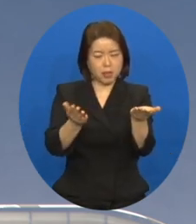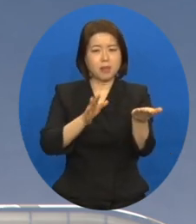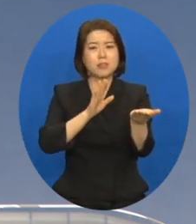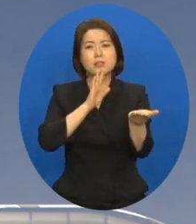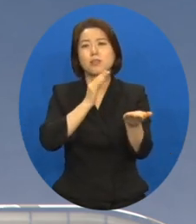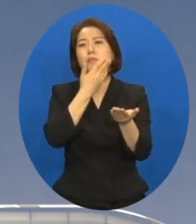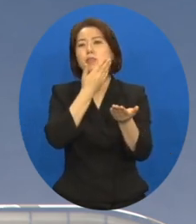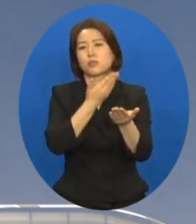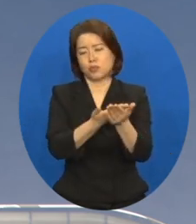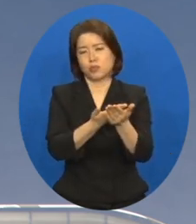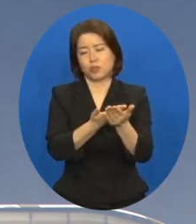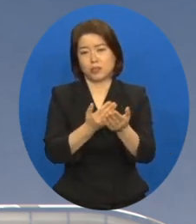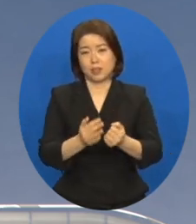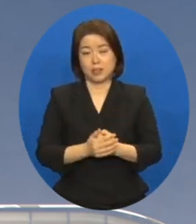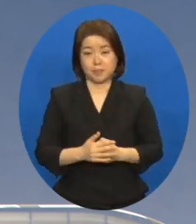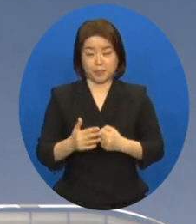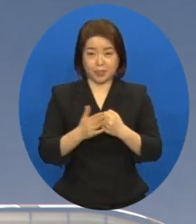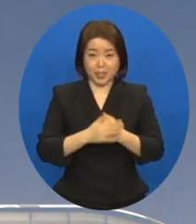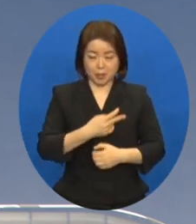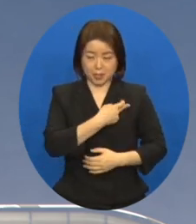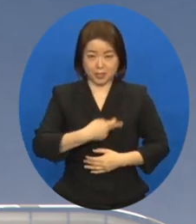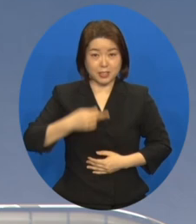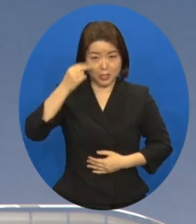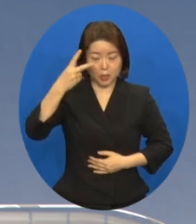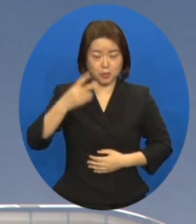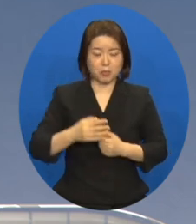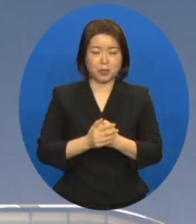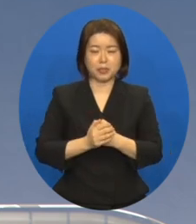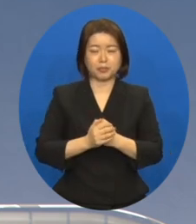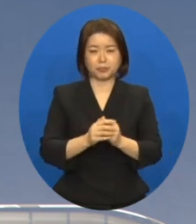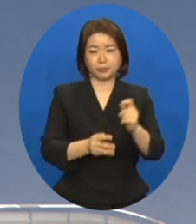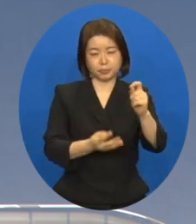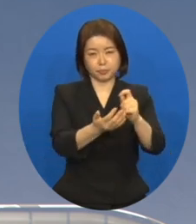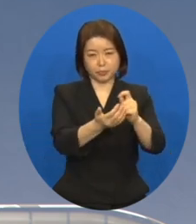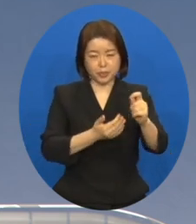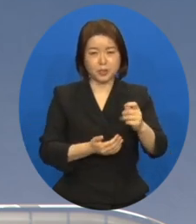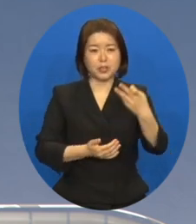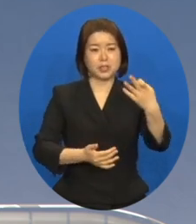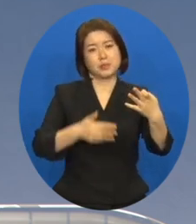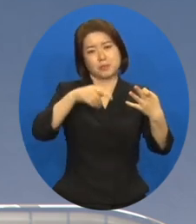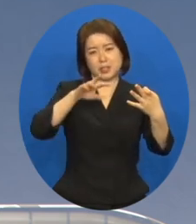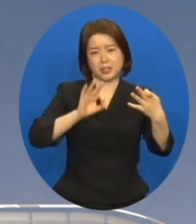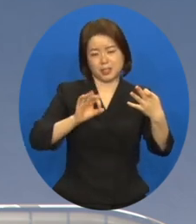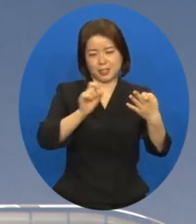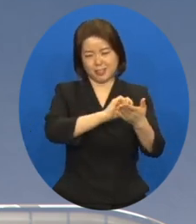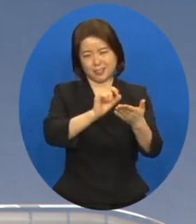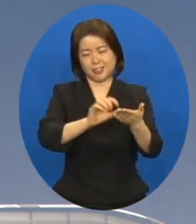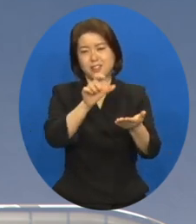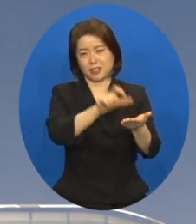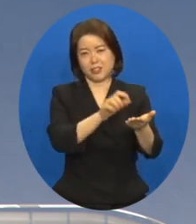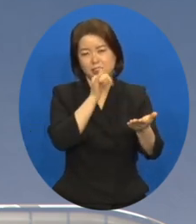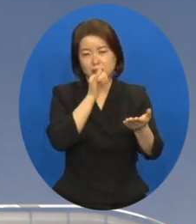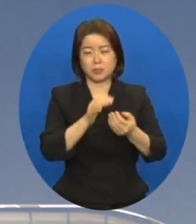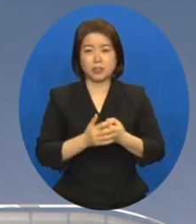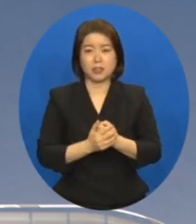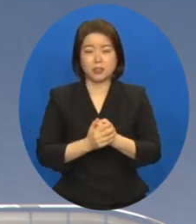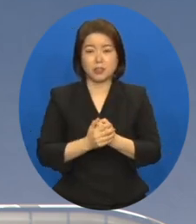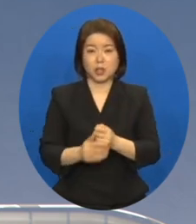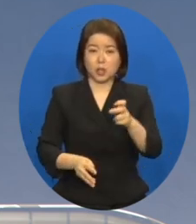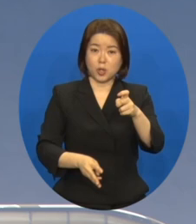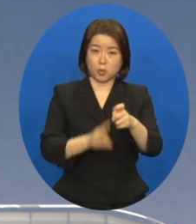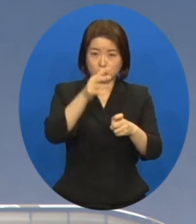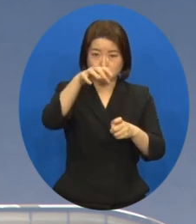거죠. 그래서 사도 바울이 고린도전서 14장을 쓰고 있는 겁니다. 고린도 교회 안에 일어났던